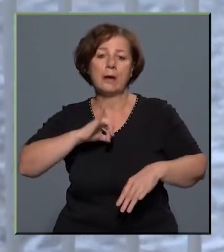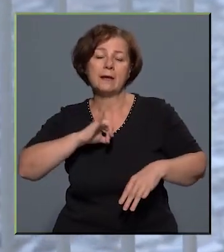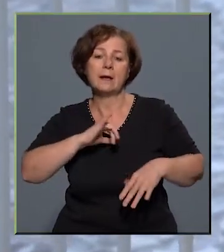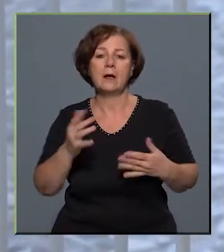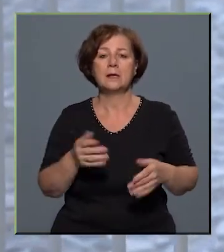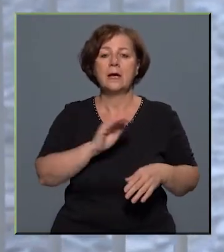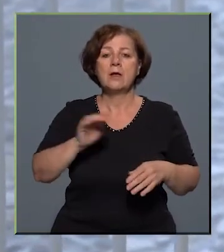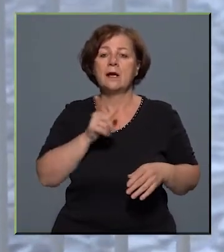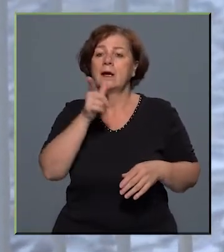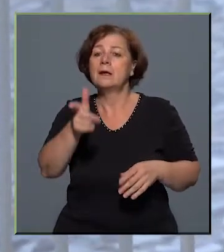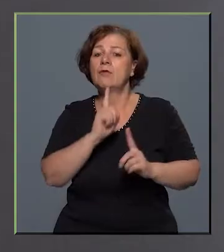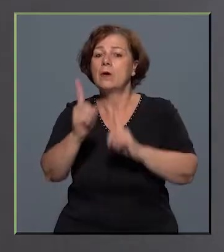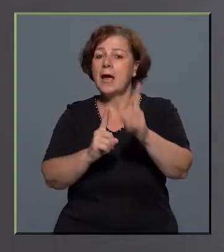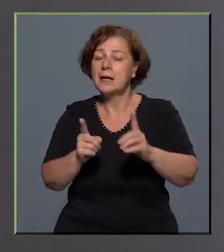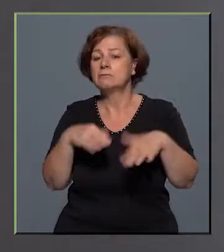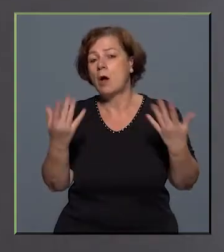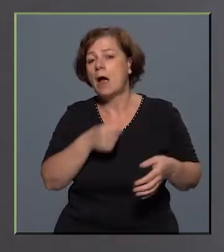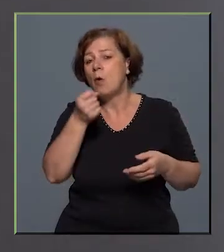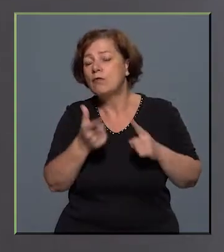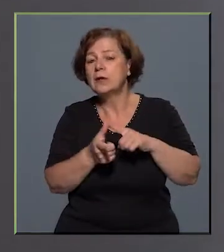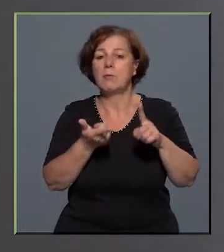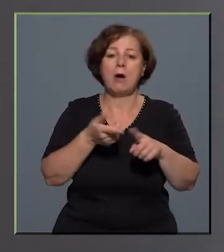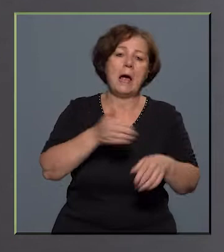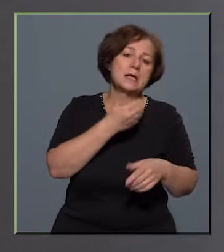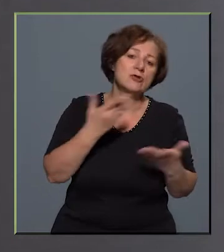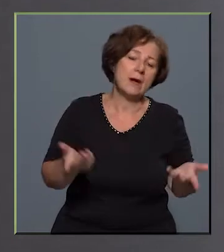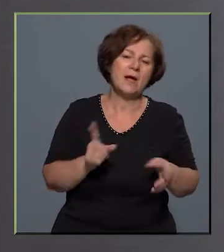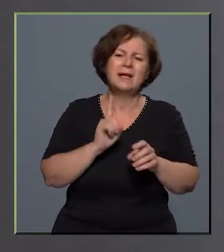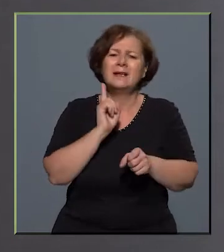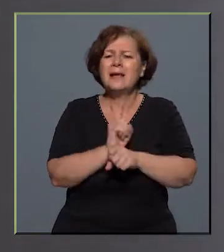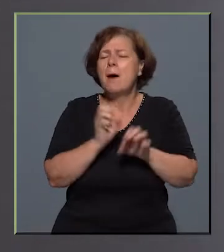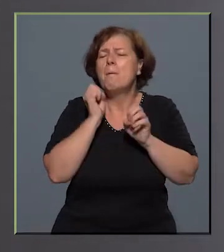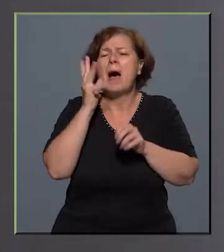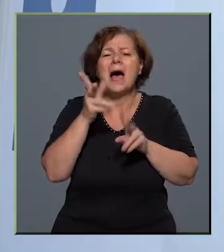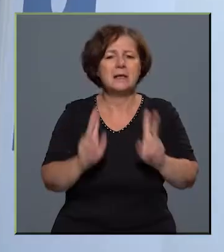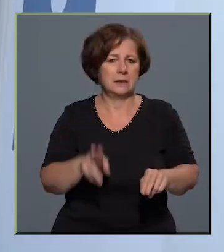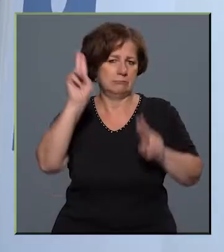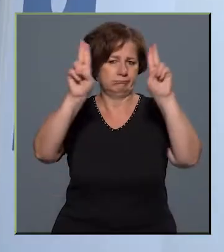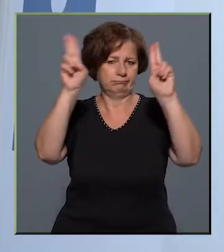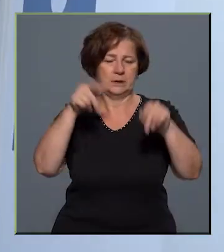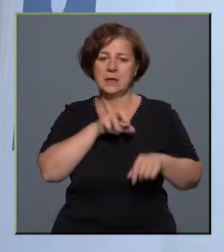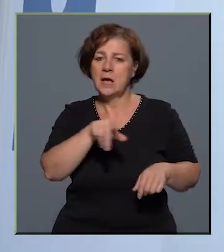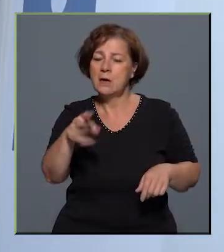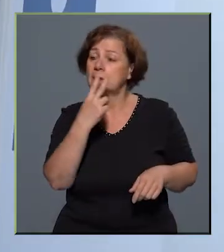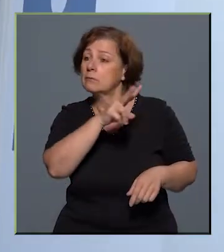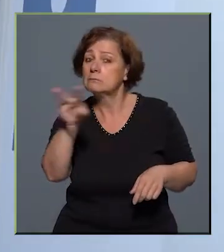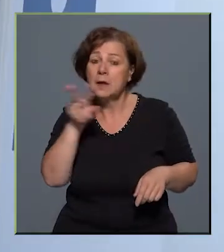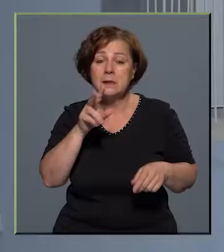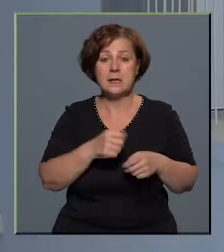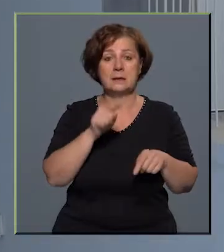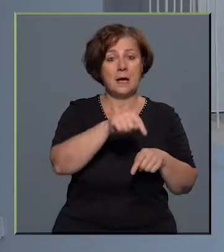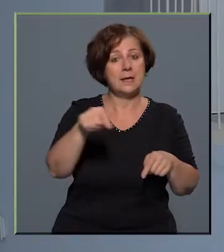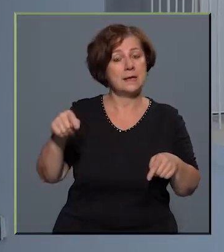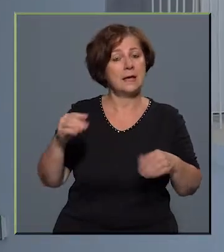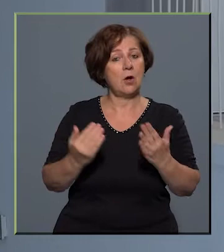gyereke ide fog járni, akár a szobodába, akár az iskolába, de bárki eljöhetett, bárki megnézhette